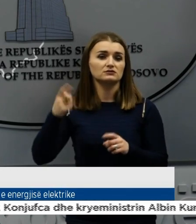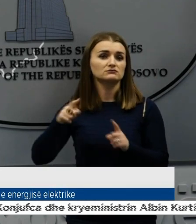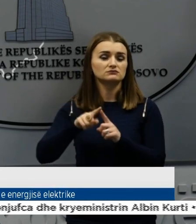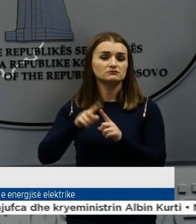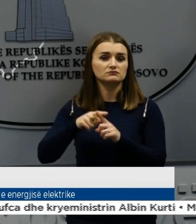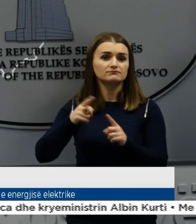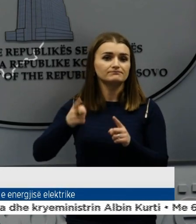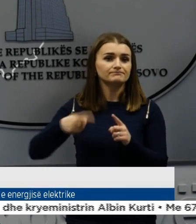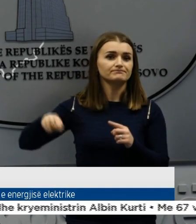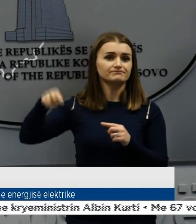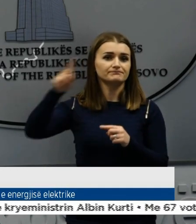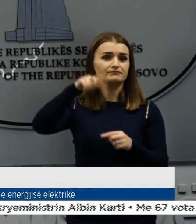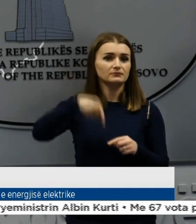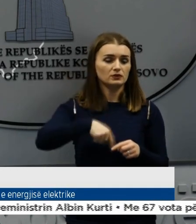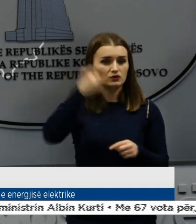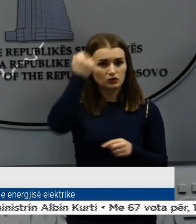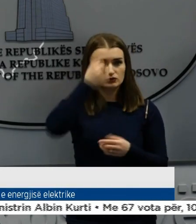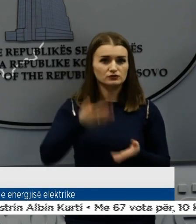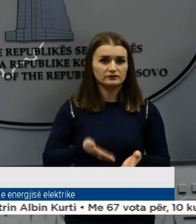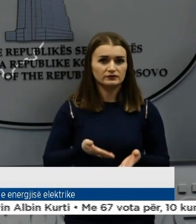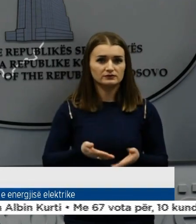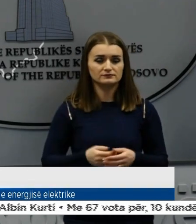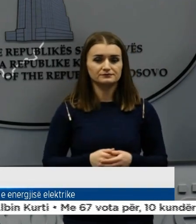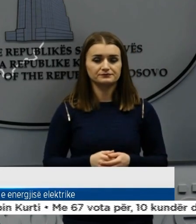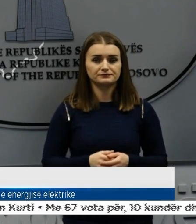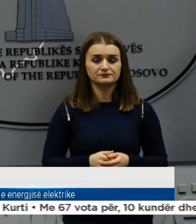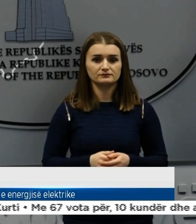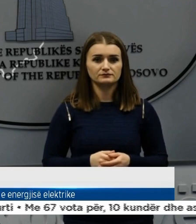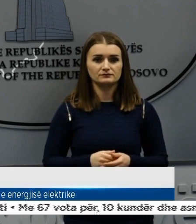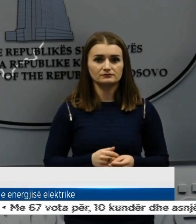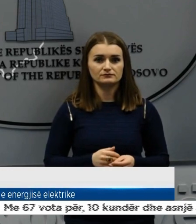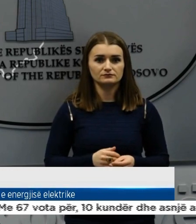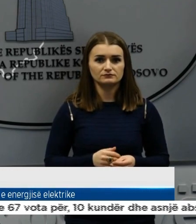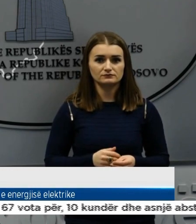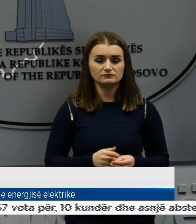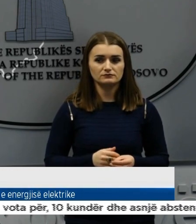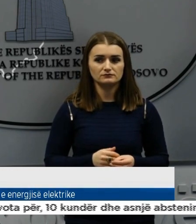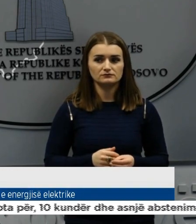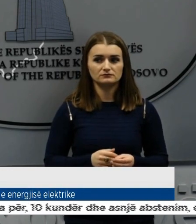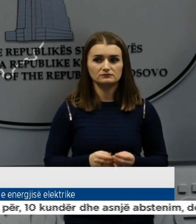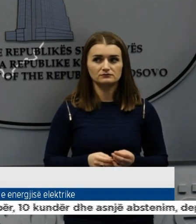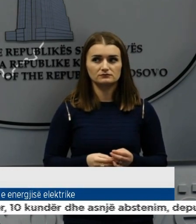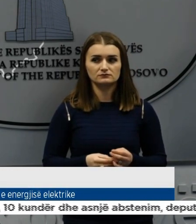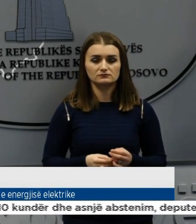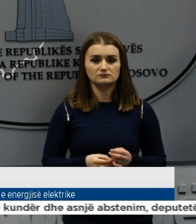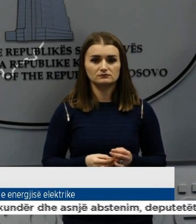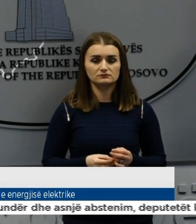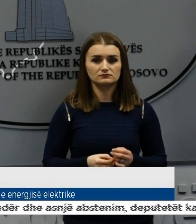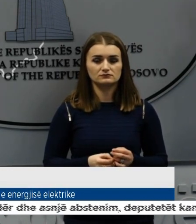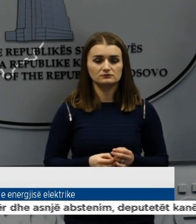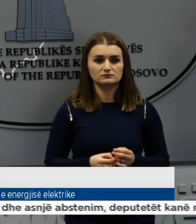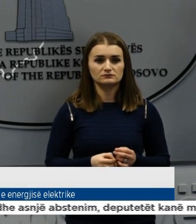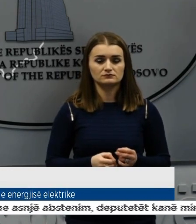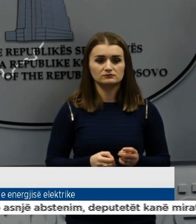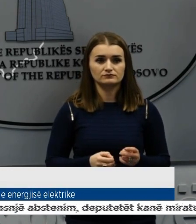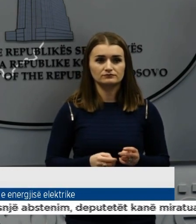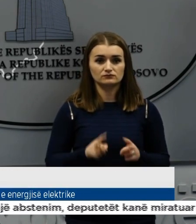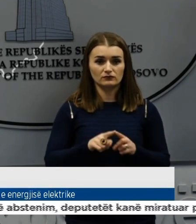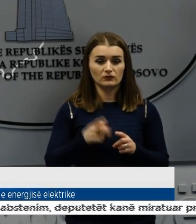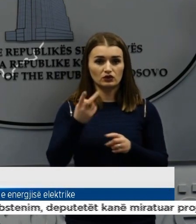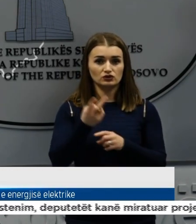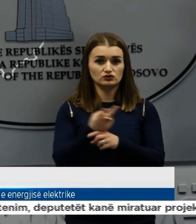për të ardhur deri në Kosovë. Pavarësisht që energjia elektrike fizikisht kalon, do me thonë, energjinë elektrike nuk mund ta